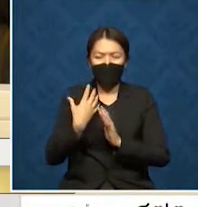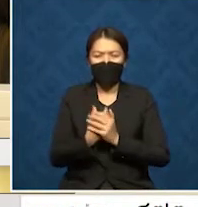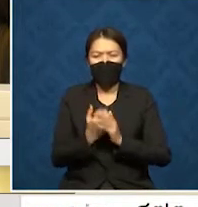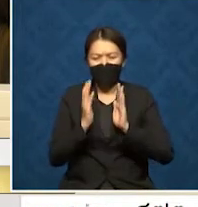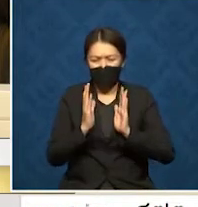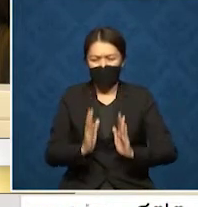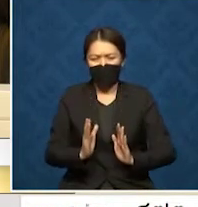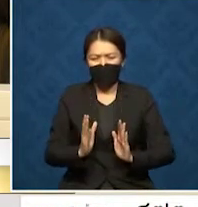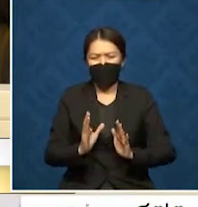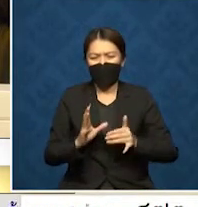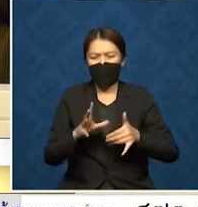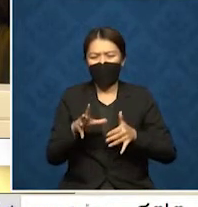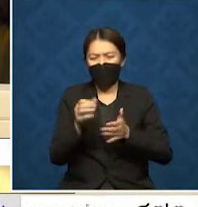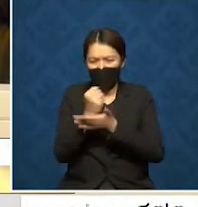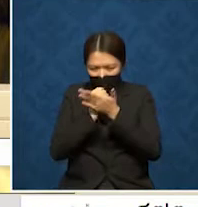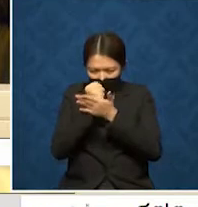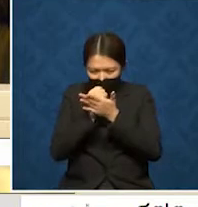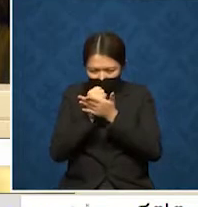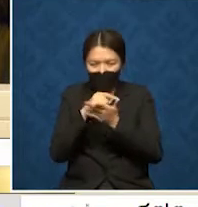นที่บอกว่าติดยาบ้า